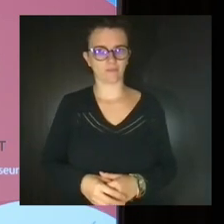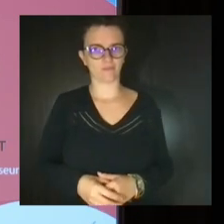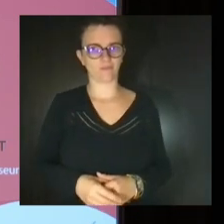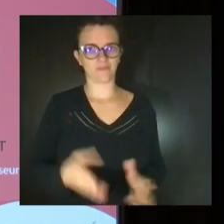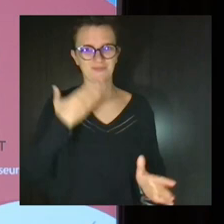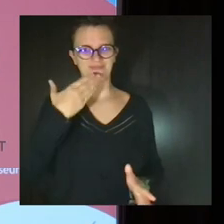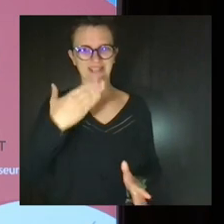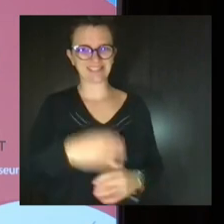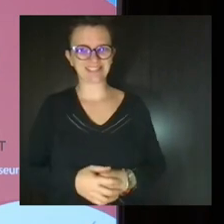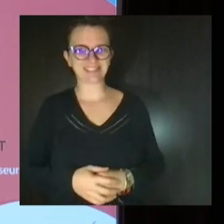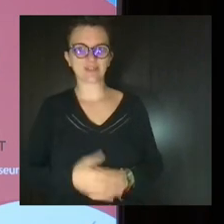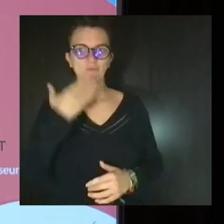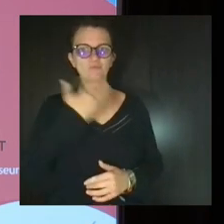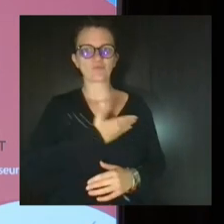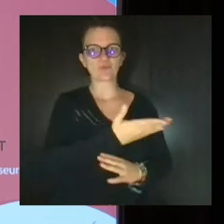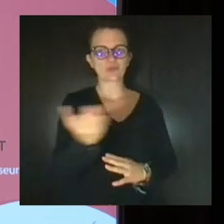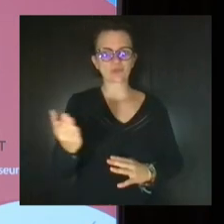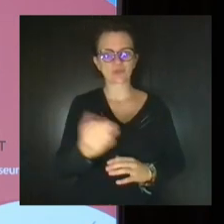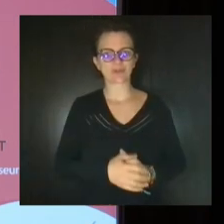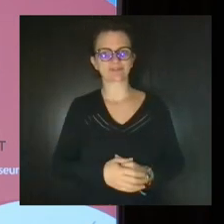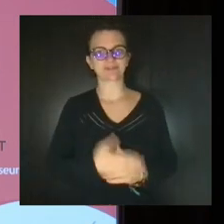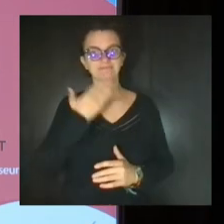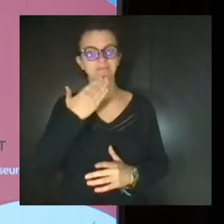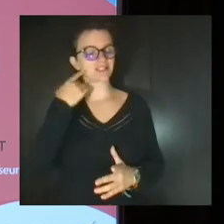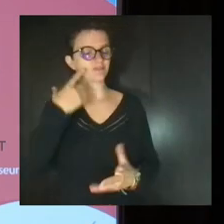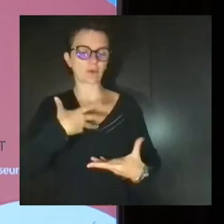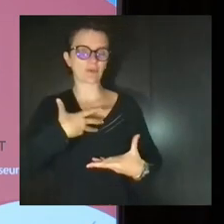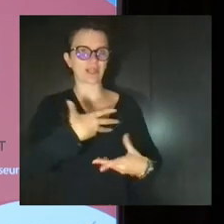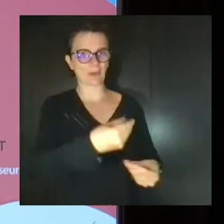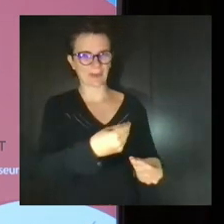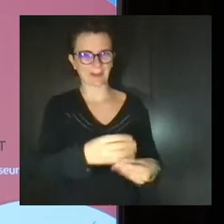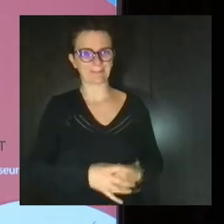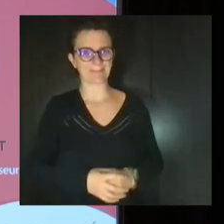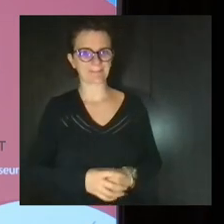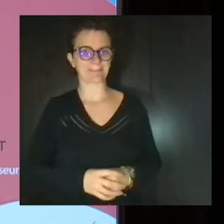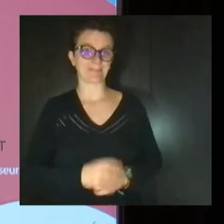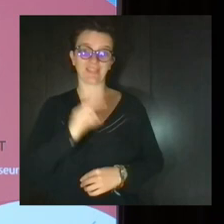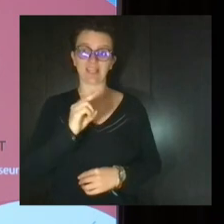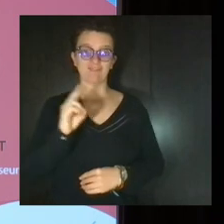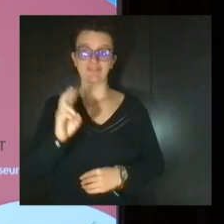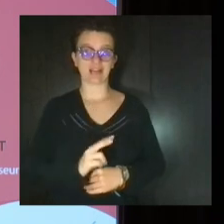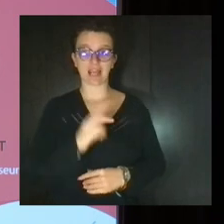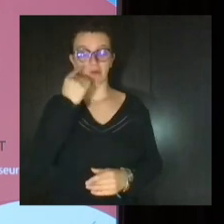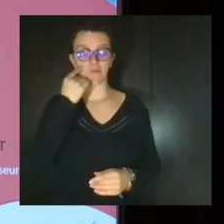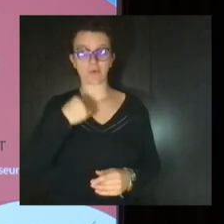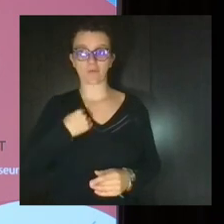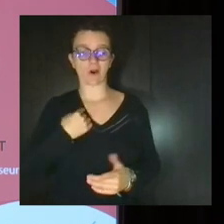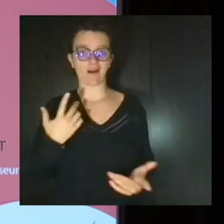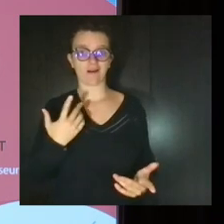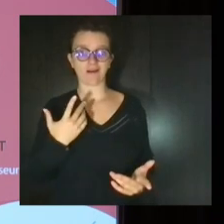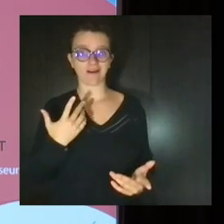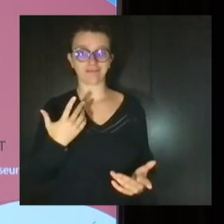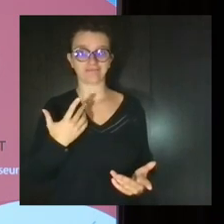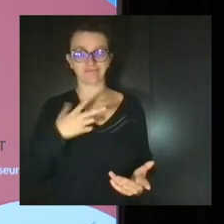Merci, bonjour à tous. Déjà, merci pour l'accueil. C'est vrai que c'est pour moi un honneur d'être parmi